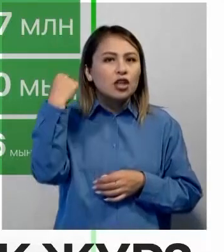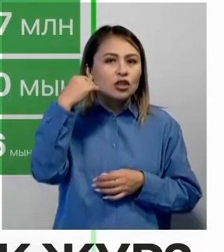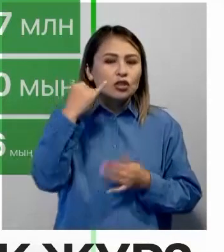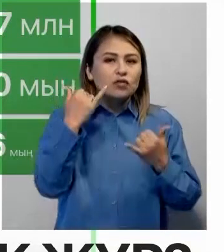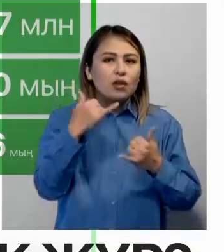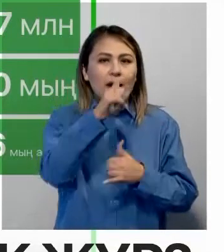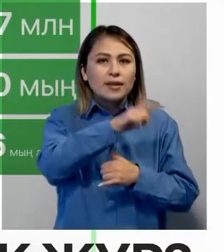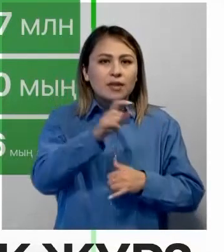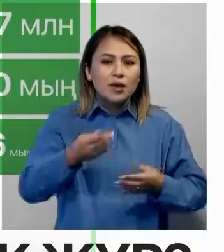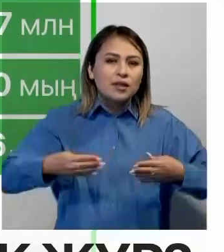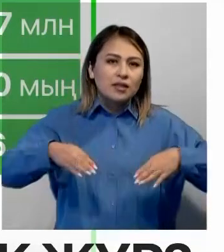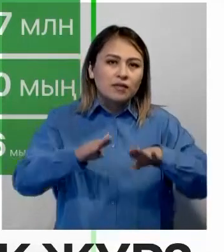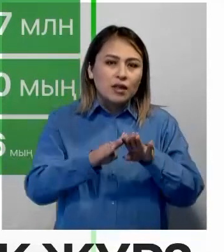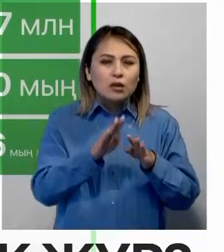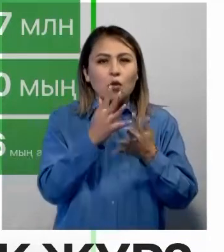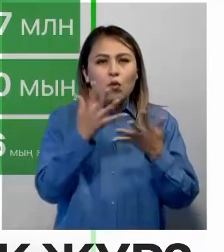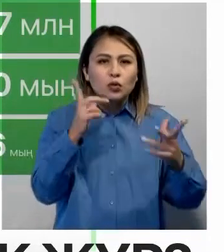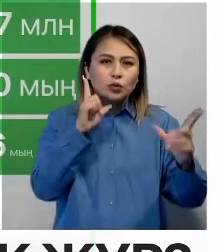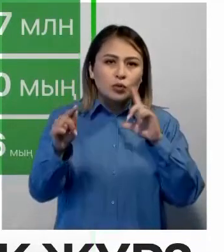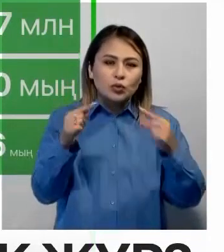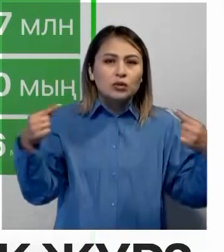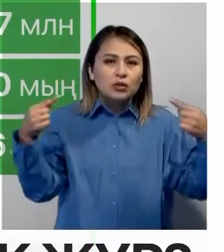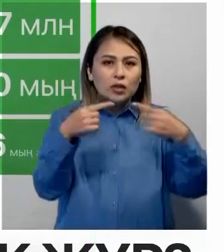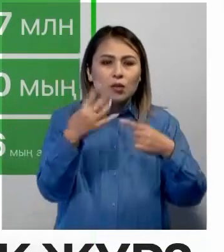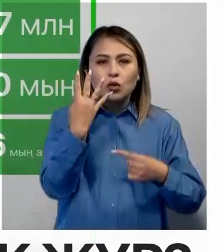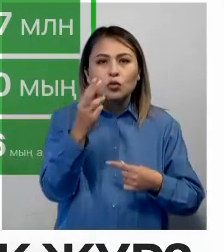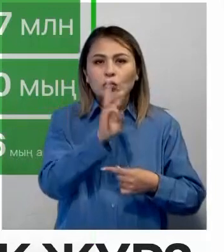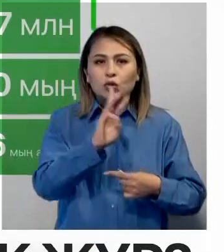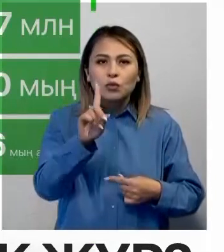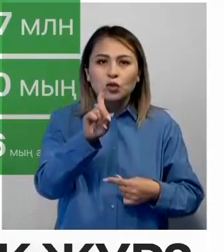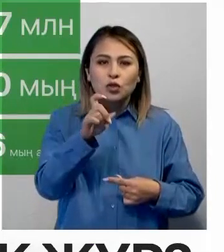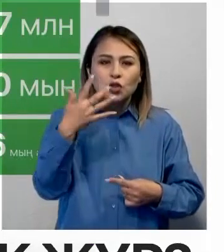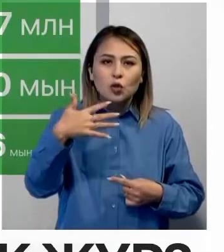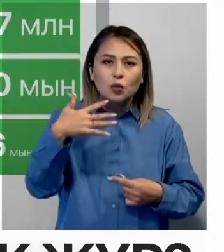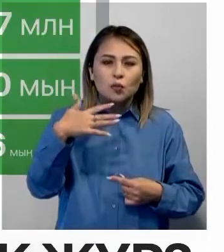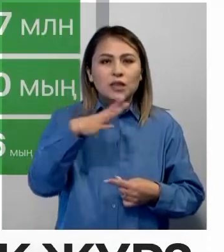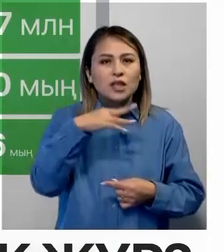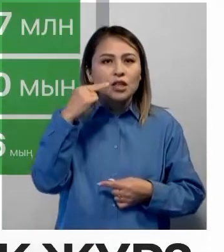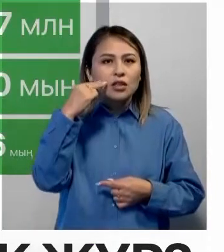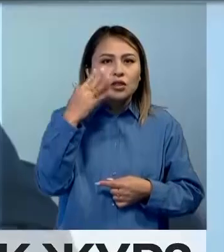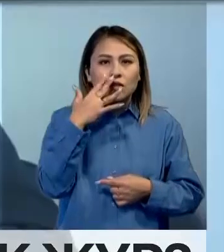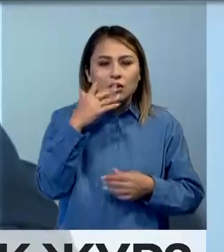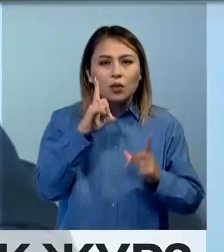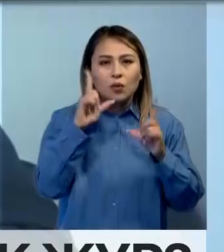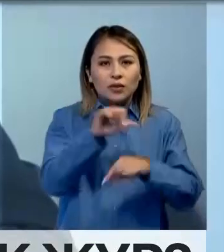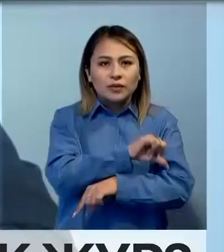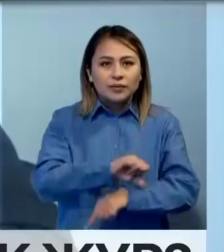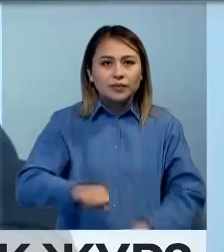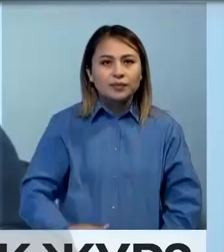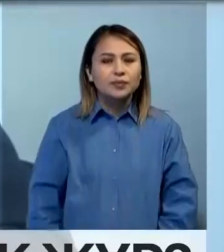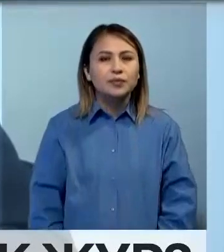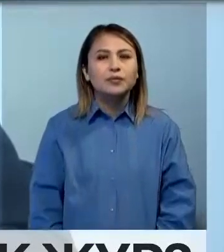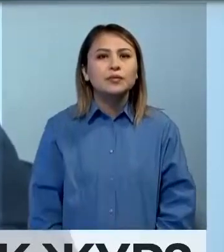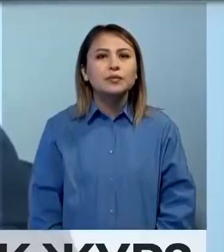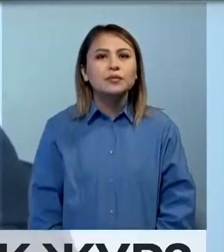Алайда бұл азаматтардың басым бөлігі елден кетті. Нақты айтсақ, 4 миллион 155 мың шетелдік шекара асты. Күн сайын